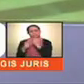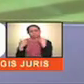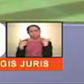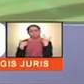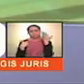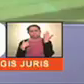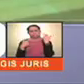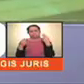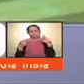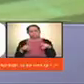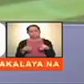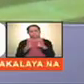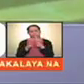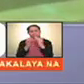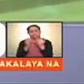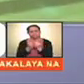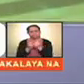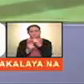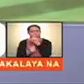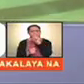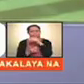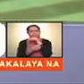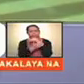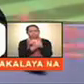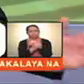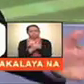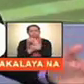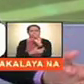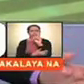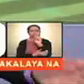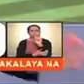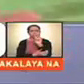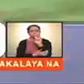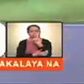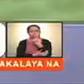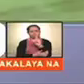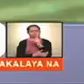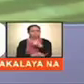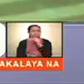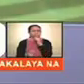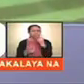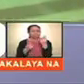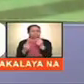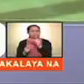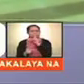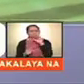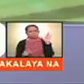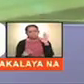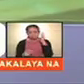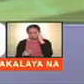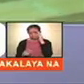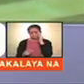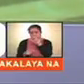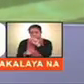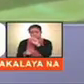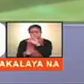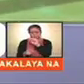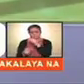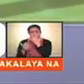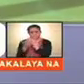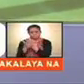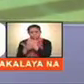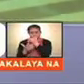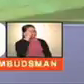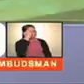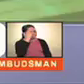palang usapan sa barangay na iwasan mo na yung bata o sa DSWD. Opo, sir. Pero hindi ka tumutupad sa usapan. Alam mo ba, Susi, na pwede kang makulong